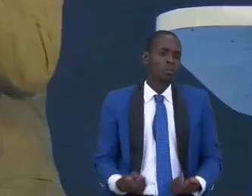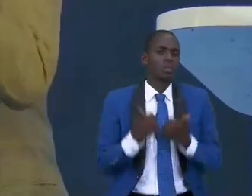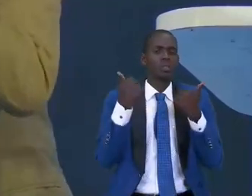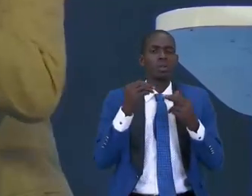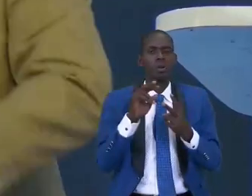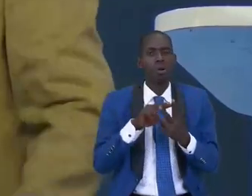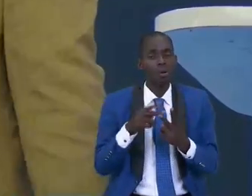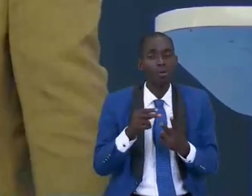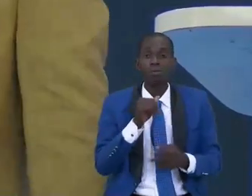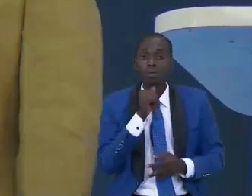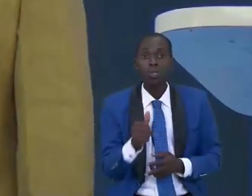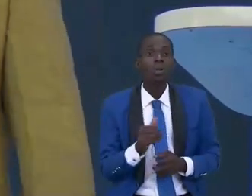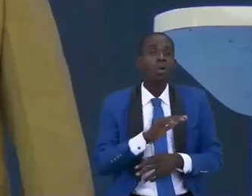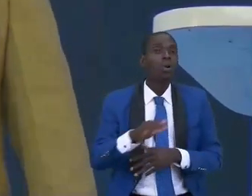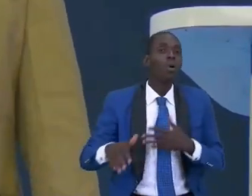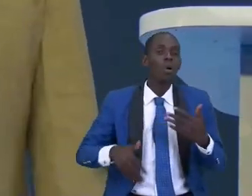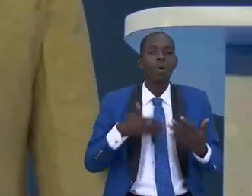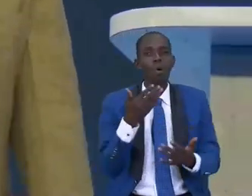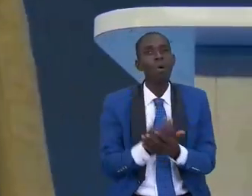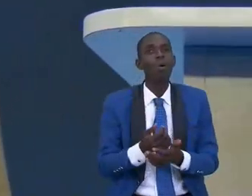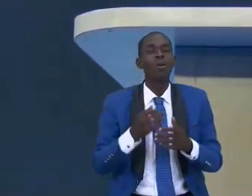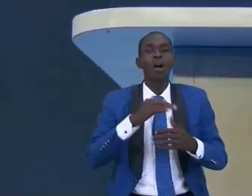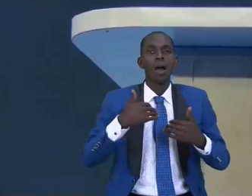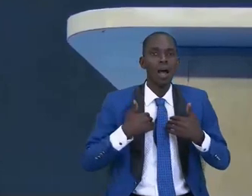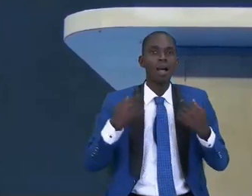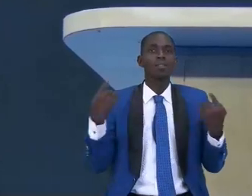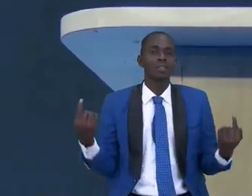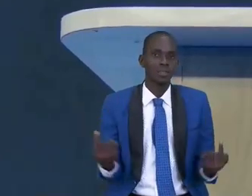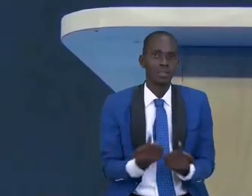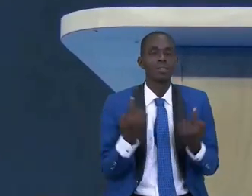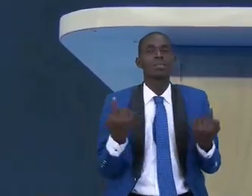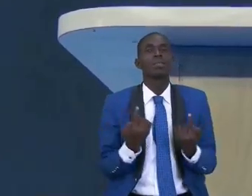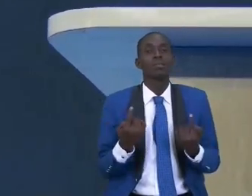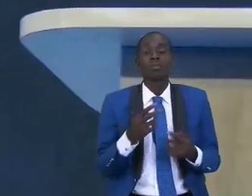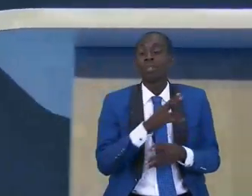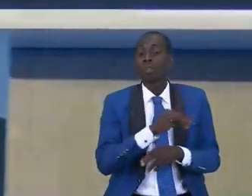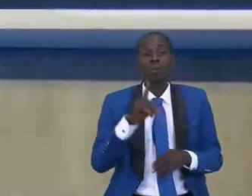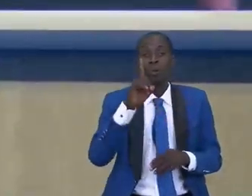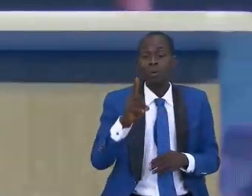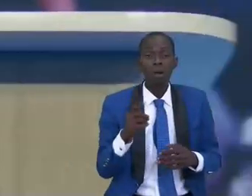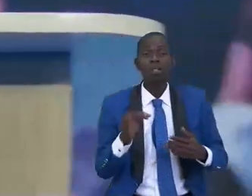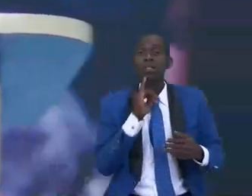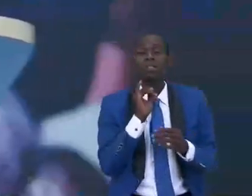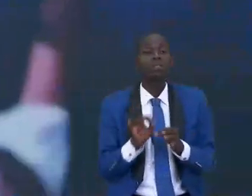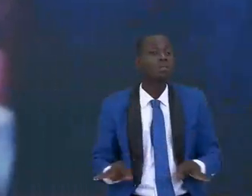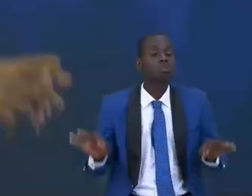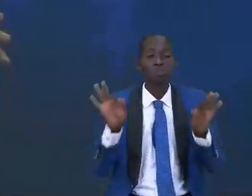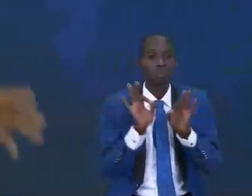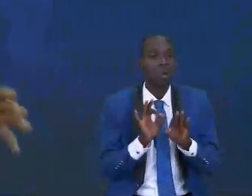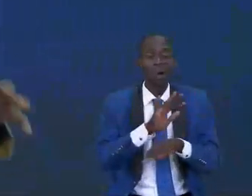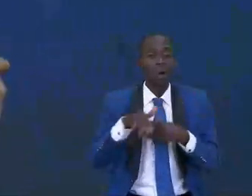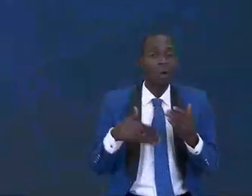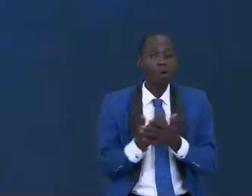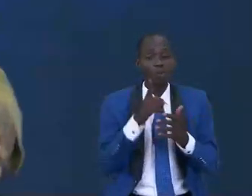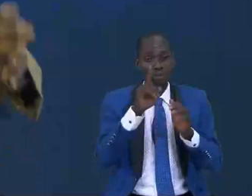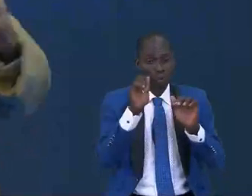ait des défis ou pas, tous ont péché. Il n'y a personne qui mérite le pardon de Dieu. Tout ce que vous